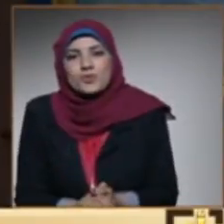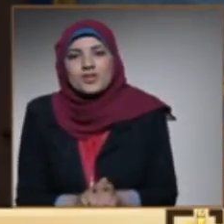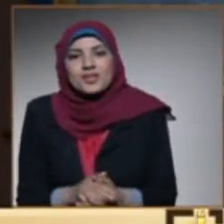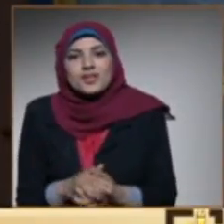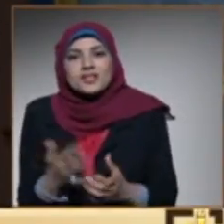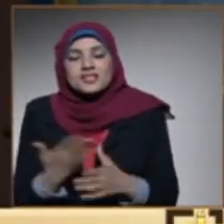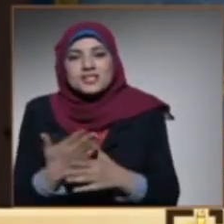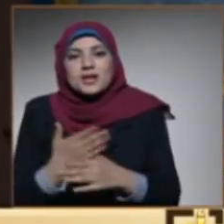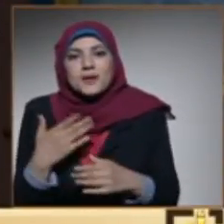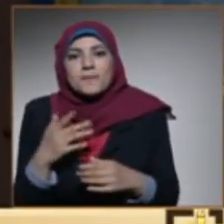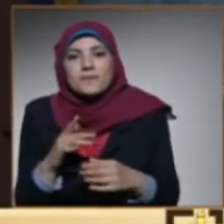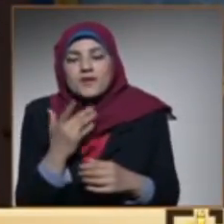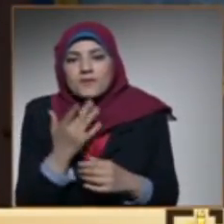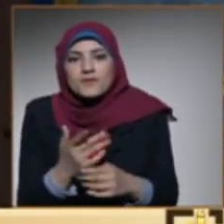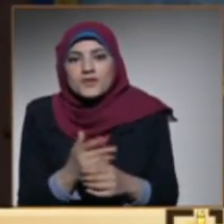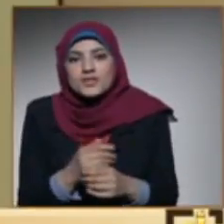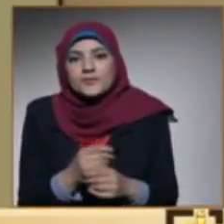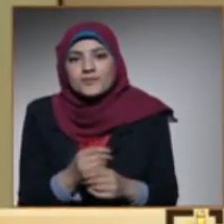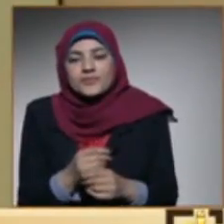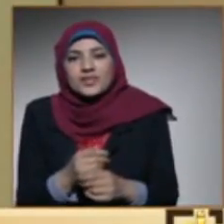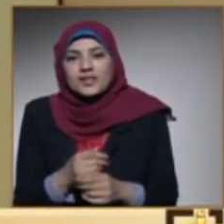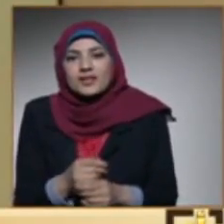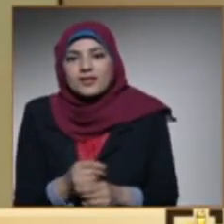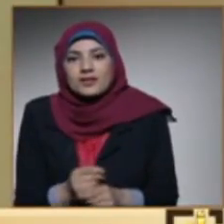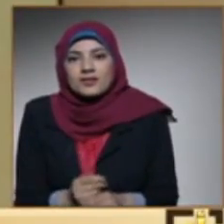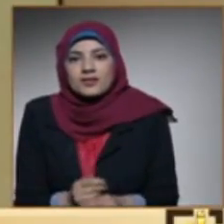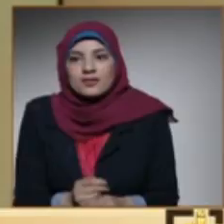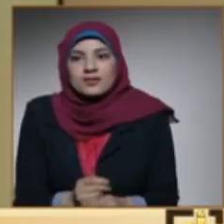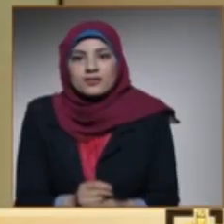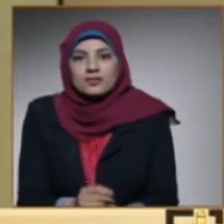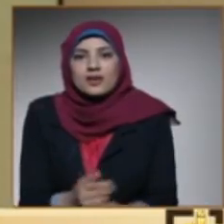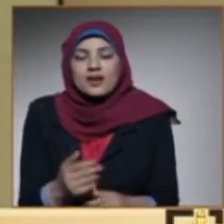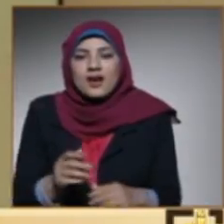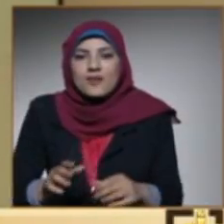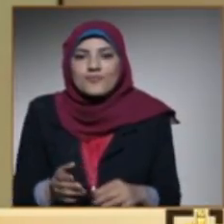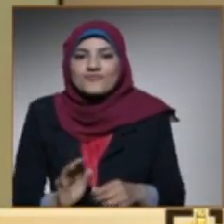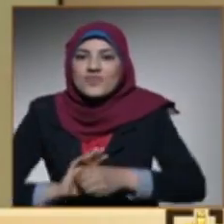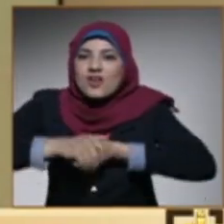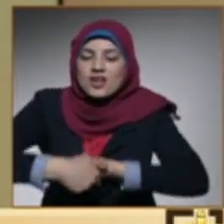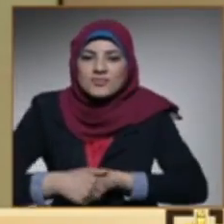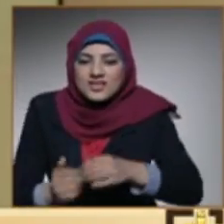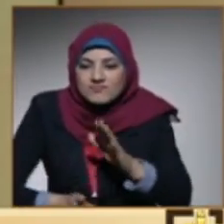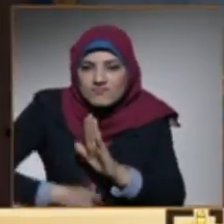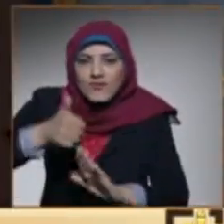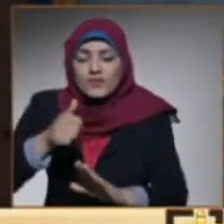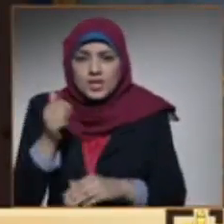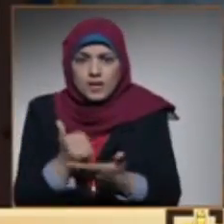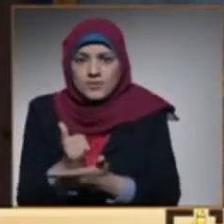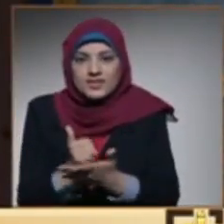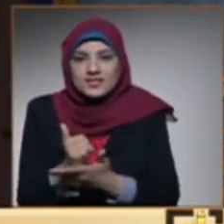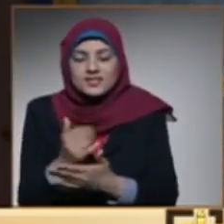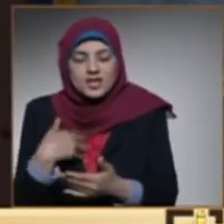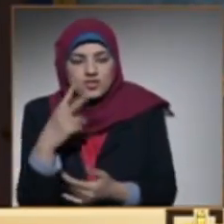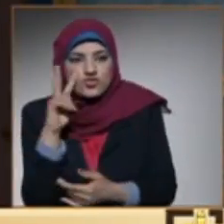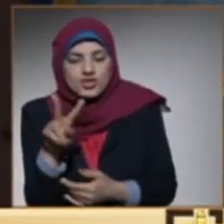ما كانش هيبقى ايهاب حد متميز برضو يعني. على الرغم من هي من افضل المدارس اللي على الرغم ان هي افضل المدارس من وجهه نظري في,